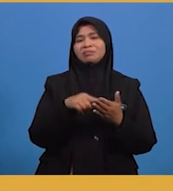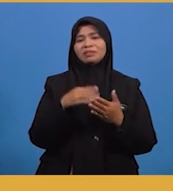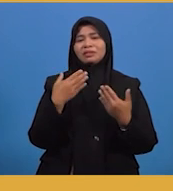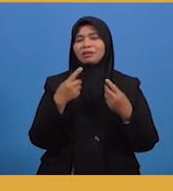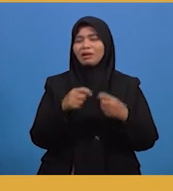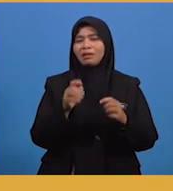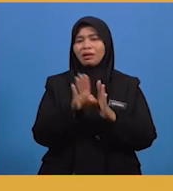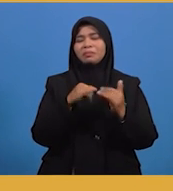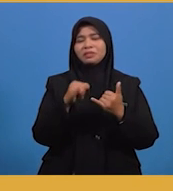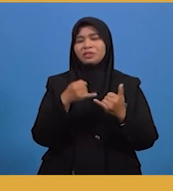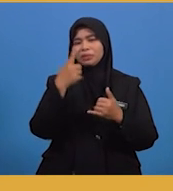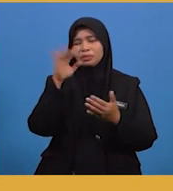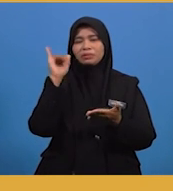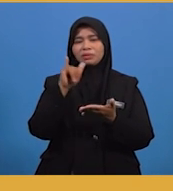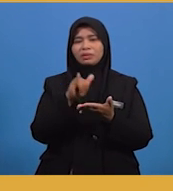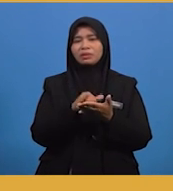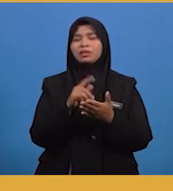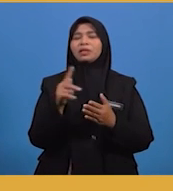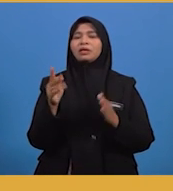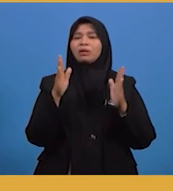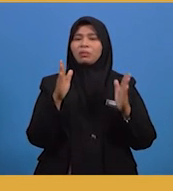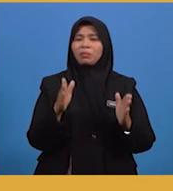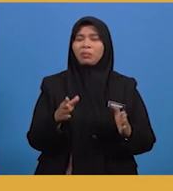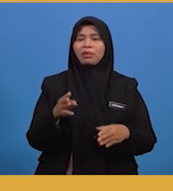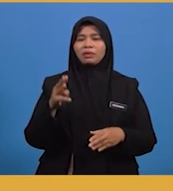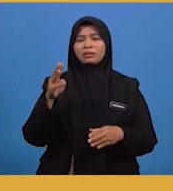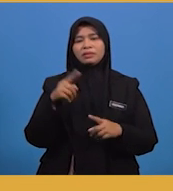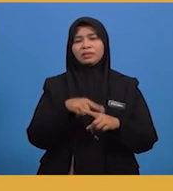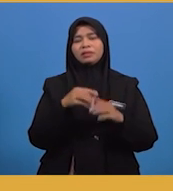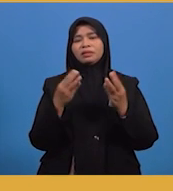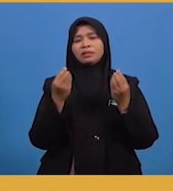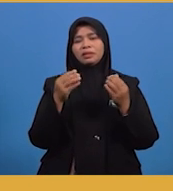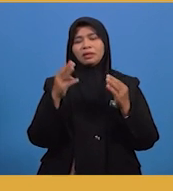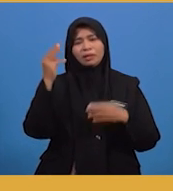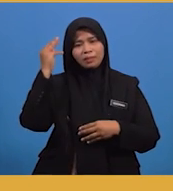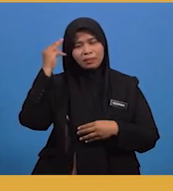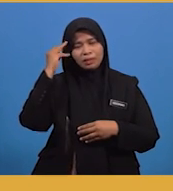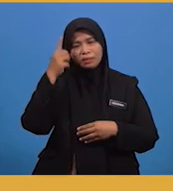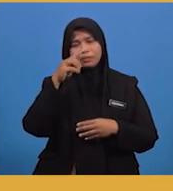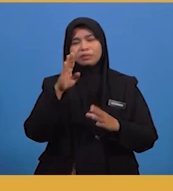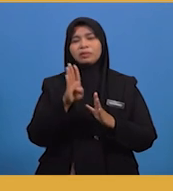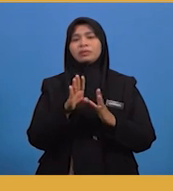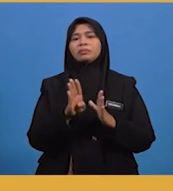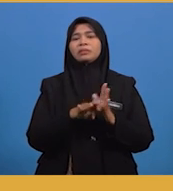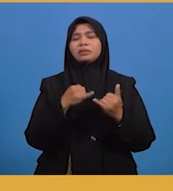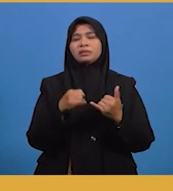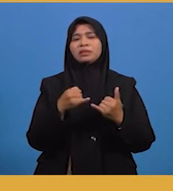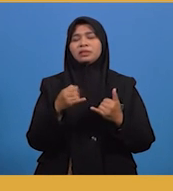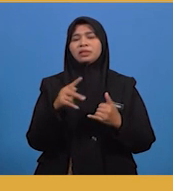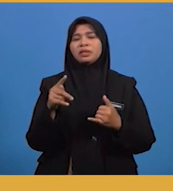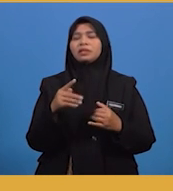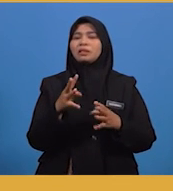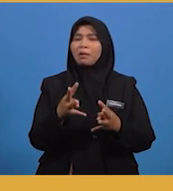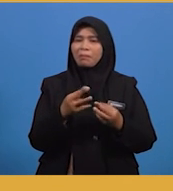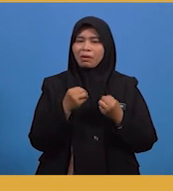penduduk di tanah Melayu dan di negara Asia Tenggara bagi menjayakan hasrat Jepun untuk